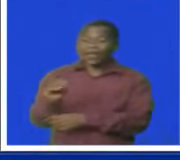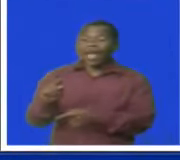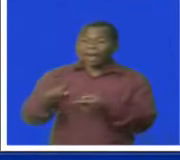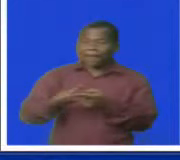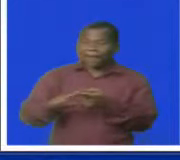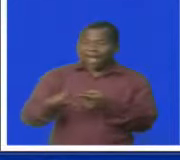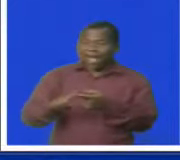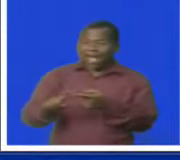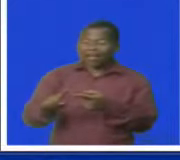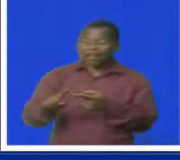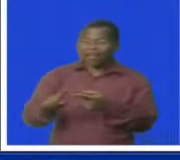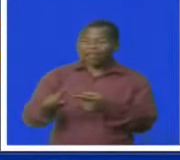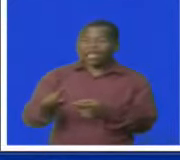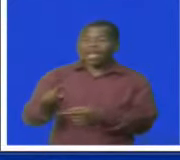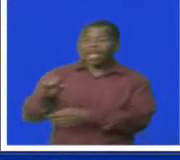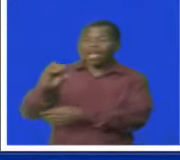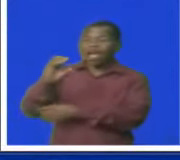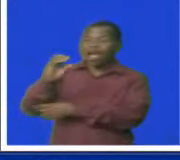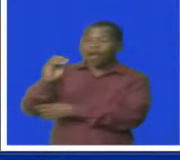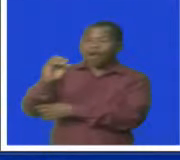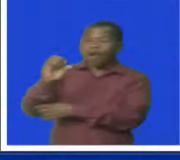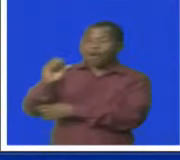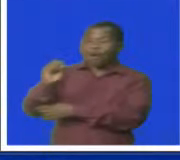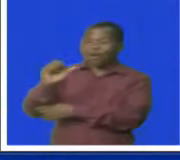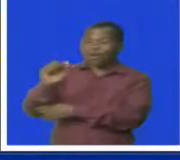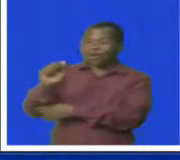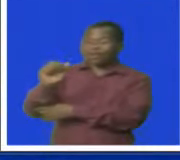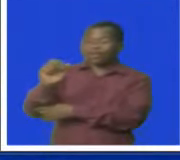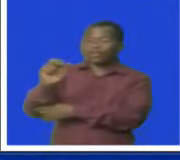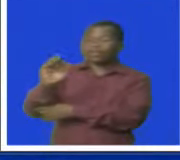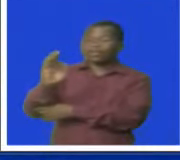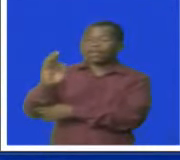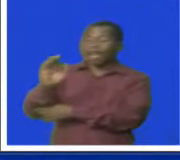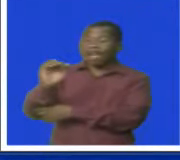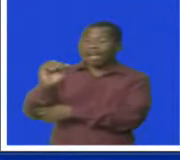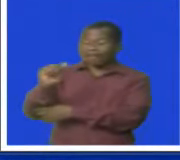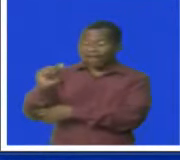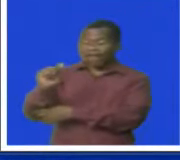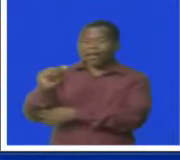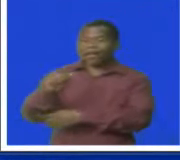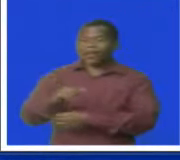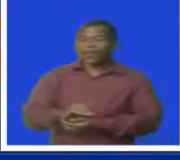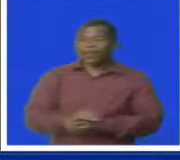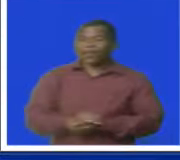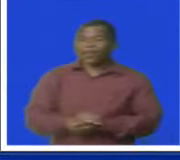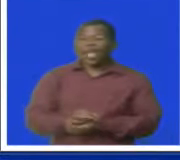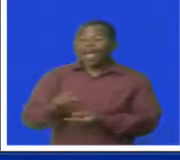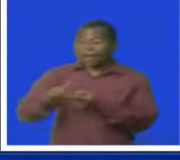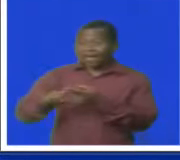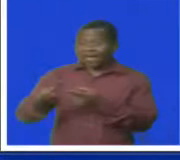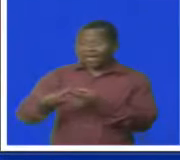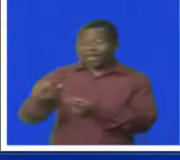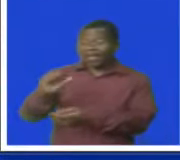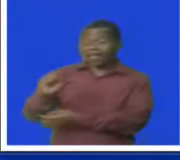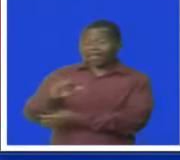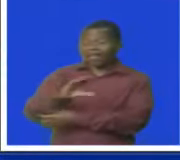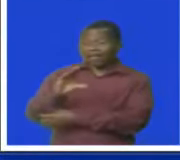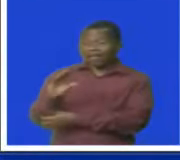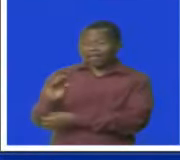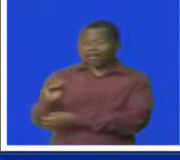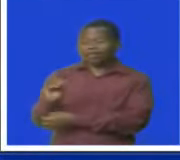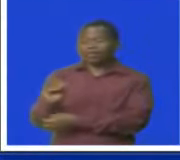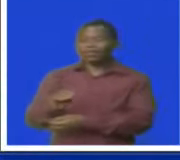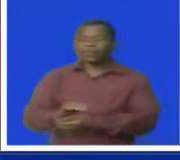Under 17 ledlalelwe eGalvondale Stadium eNingizimu Afrika. Ikhetselo lesive lebafana labangaphansi